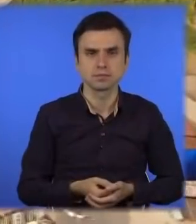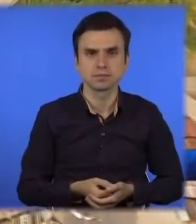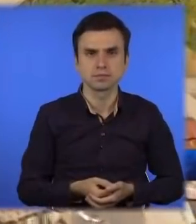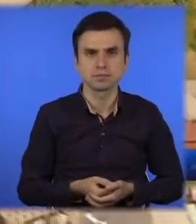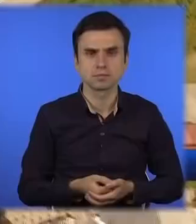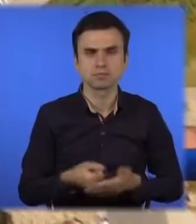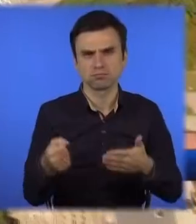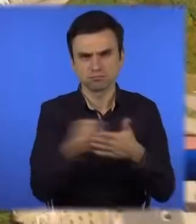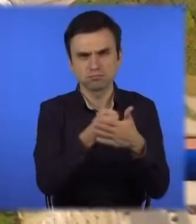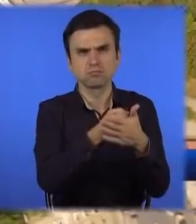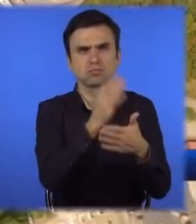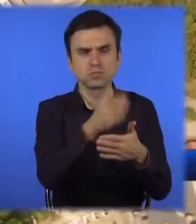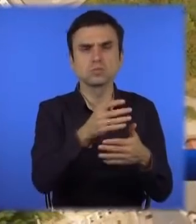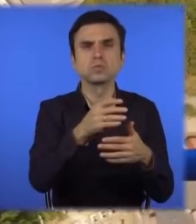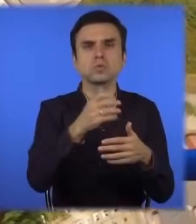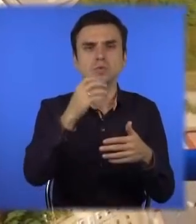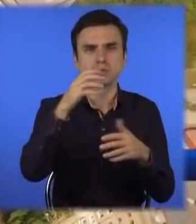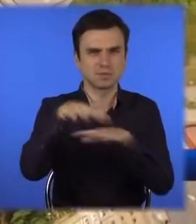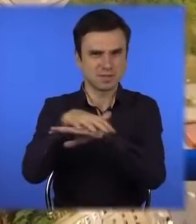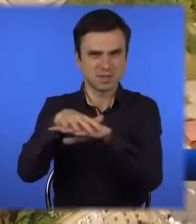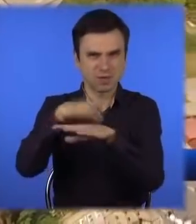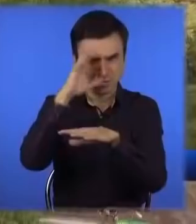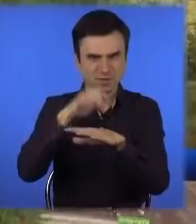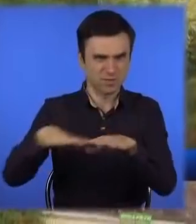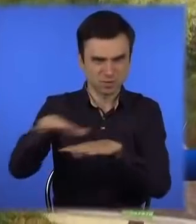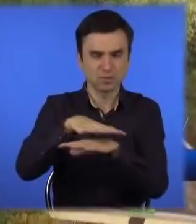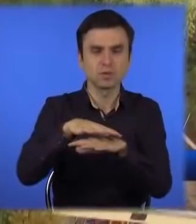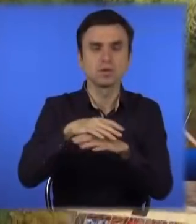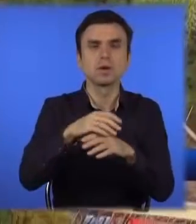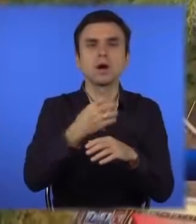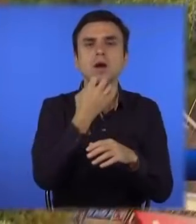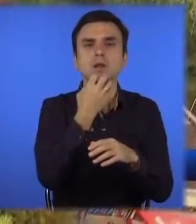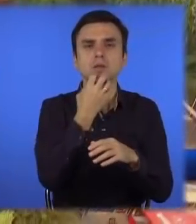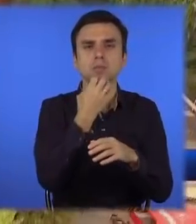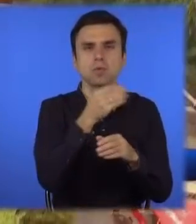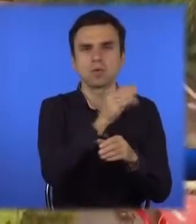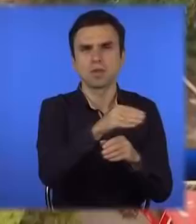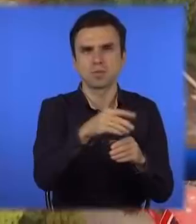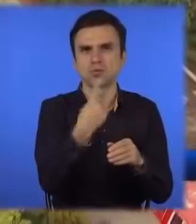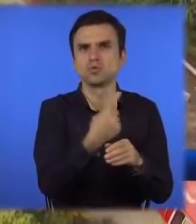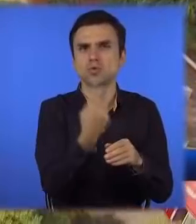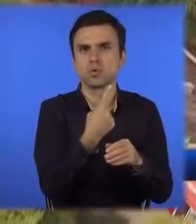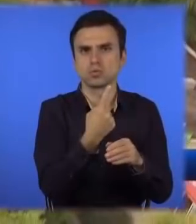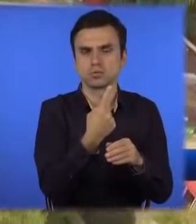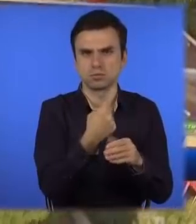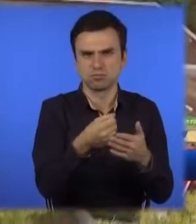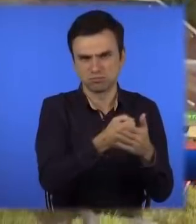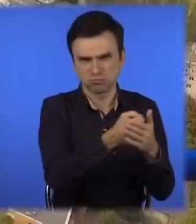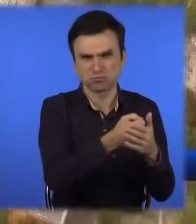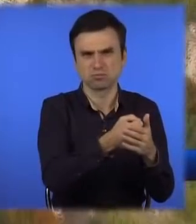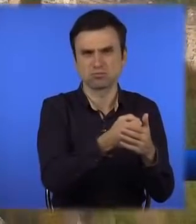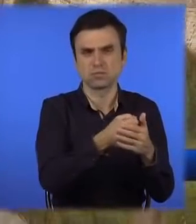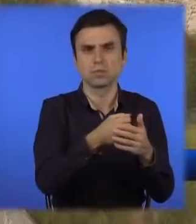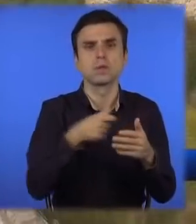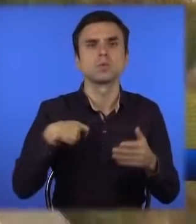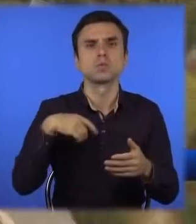фасадів. Зовнішні стіни будівель можна буде утеплювати за допомогою сучасних технологій та матеріалів. У Кабміні врахували